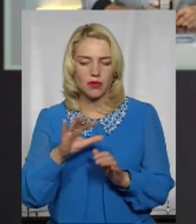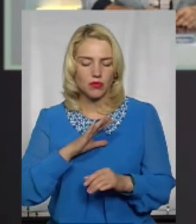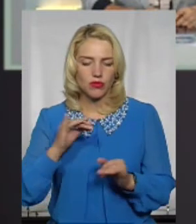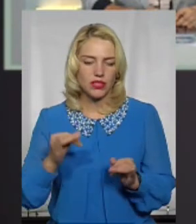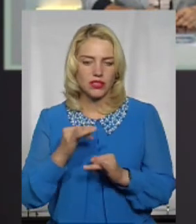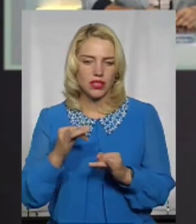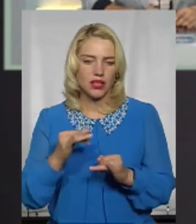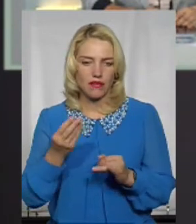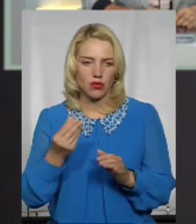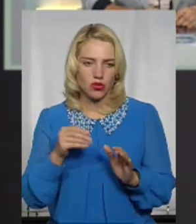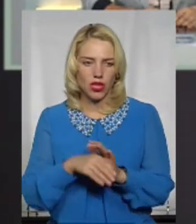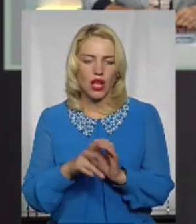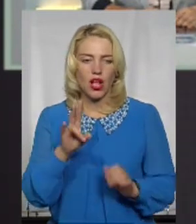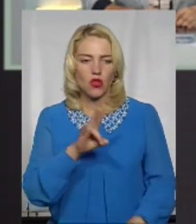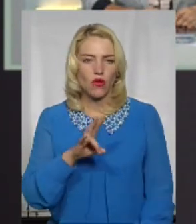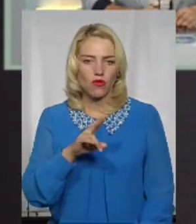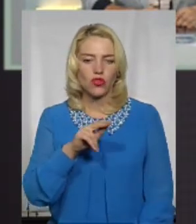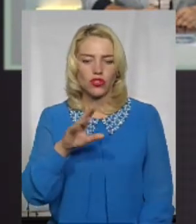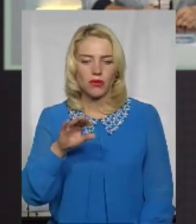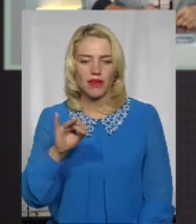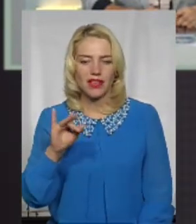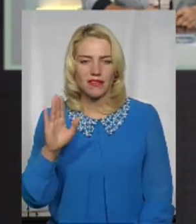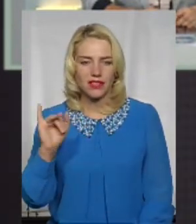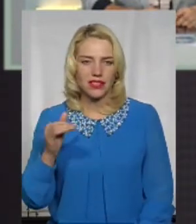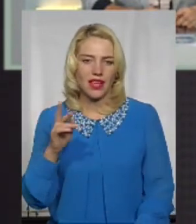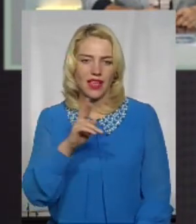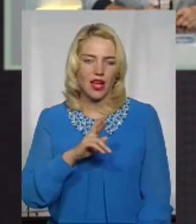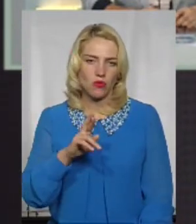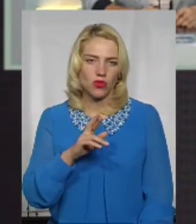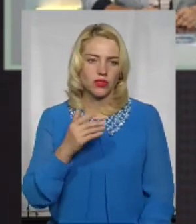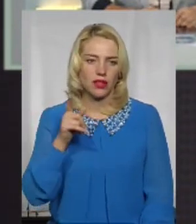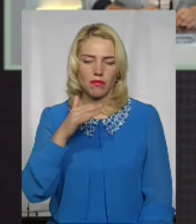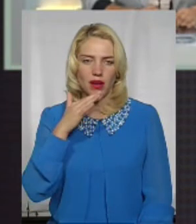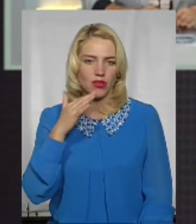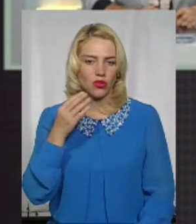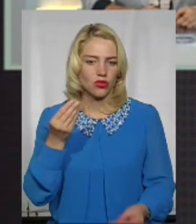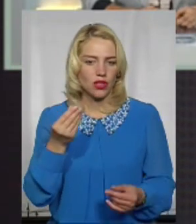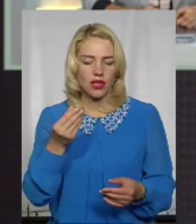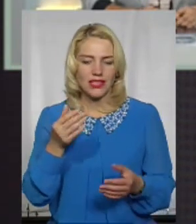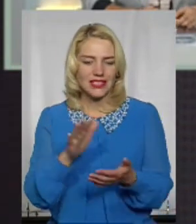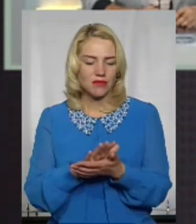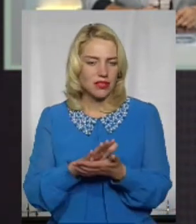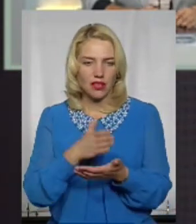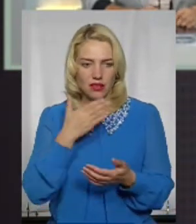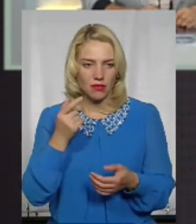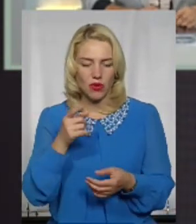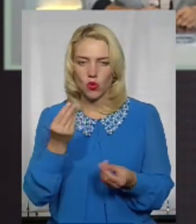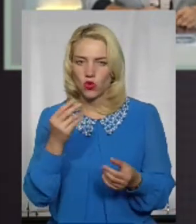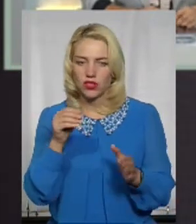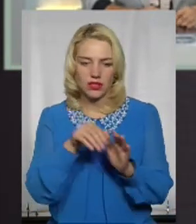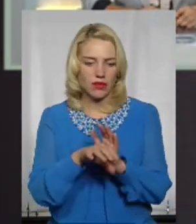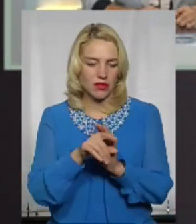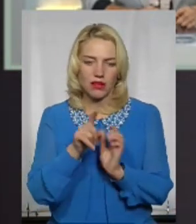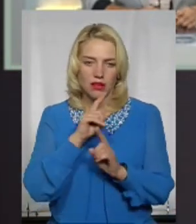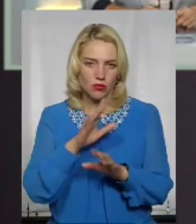а такі, як Новоушиця чи Мирівці, де не так багато сміття, ярмолиці, там ніхто туди кошти вкладати не буде, і воно зависне.